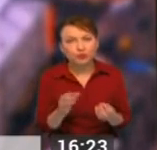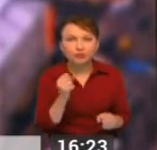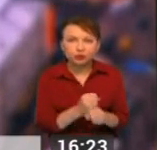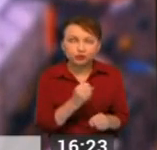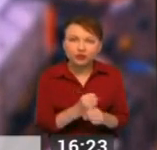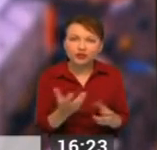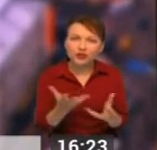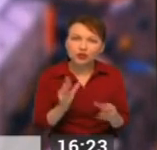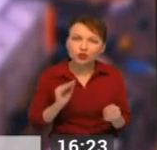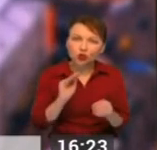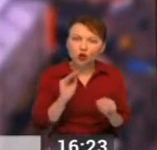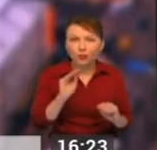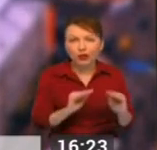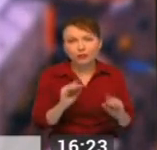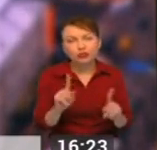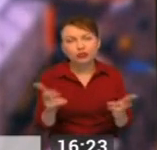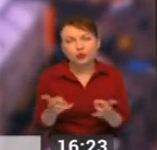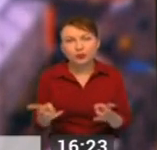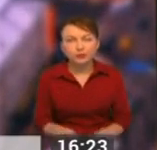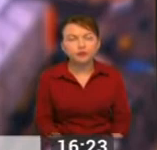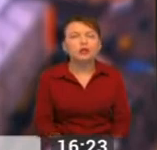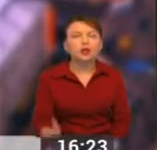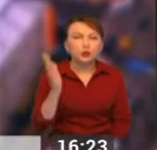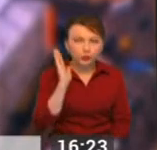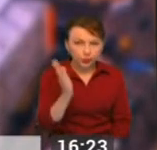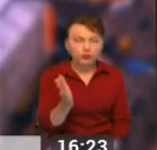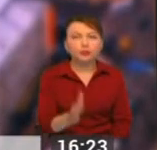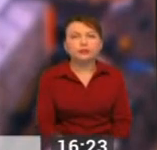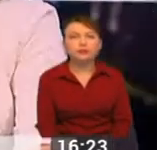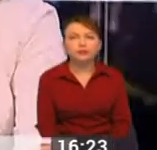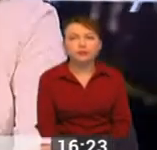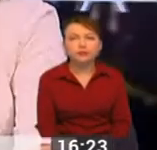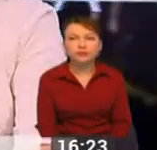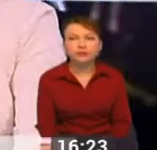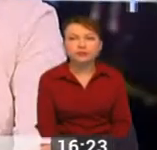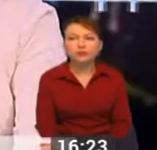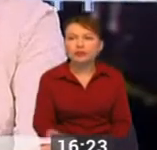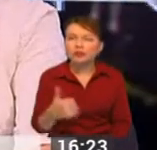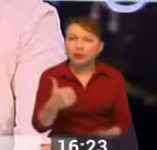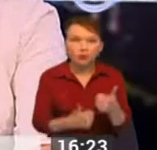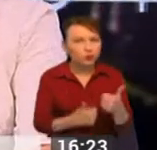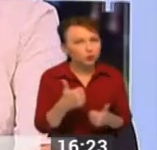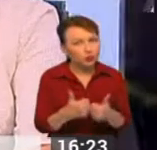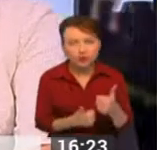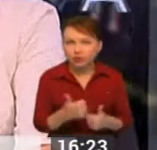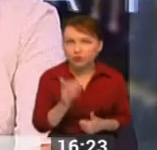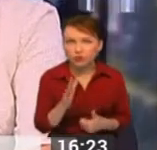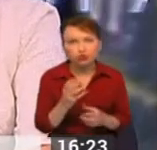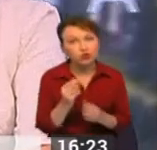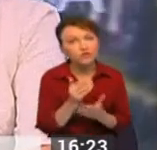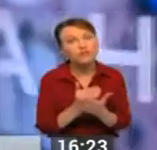над якимось доробками, що там необхідно? Що? Будемо. Діло в тому, що там конкуренція, я так полагаю, що буде ще